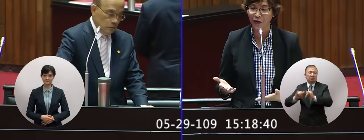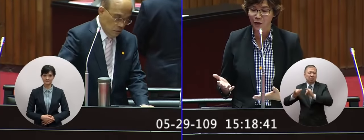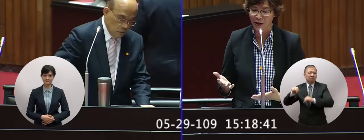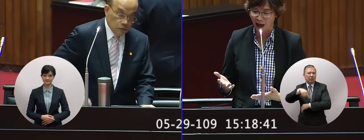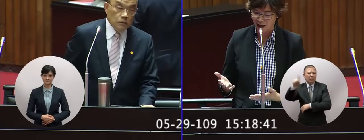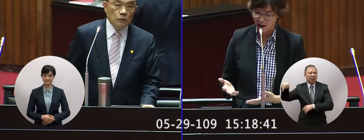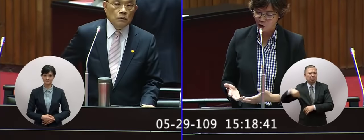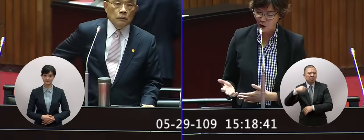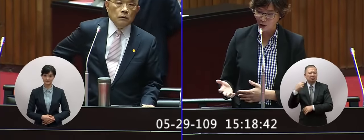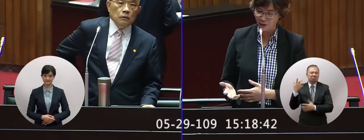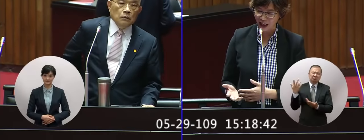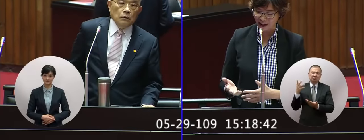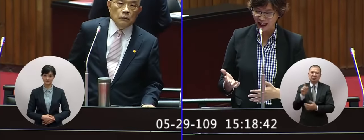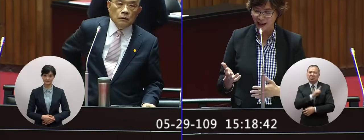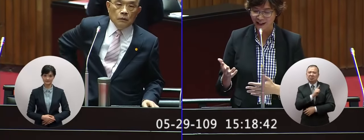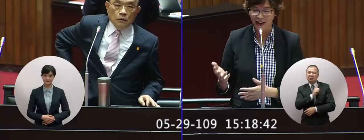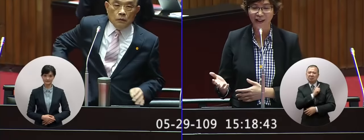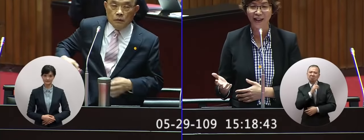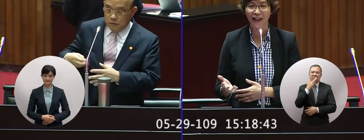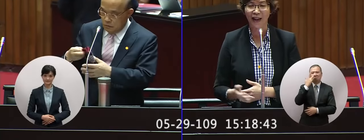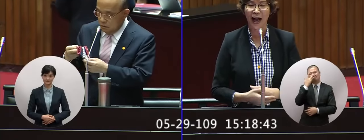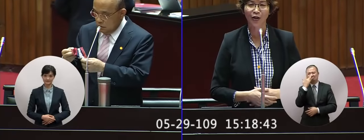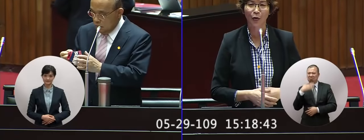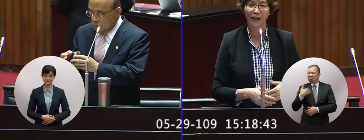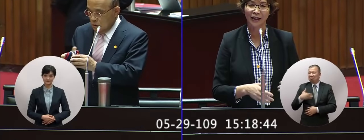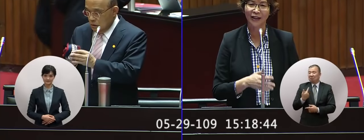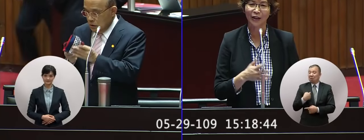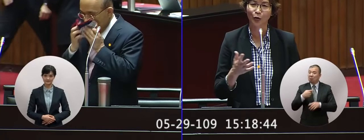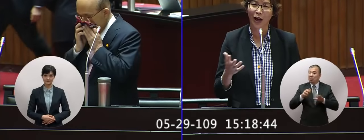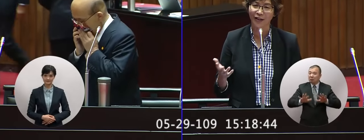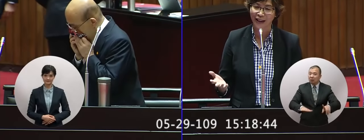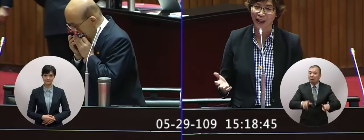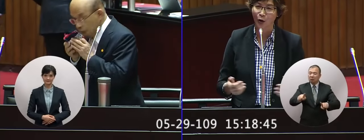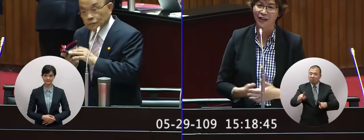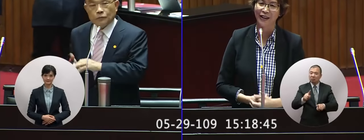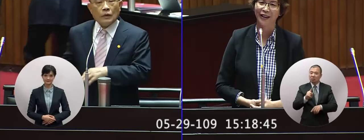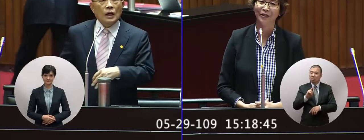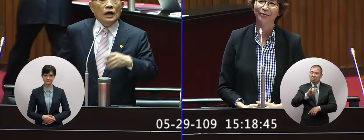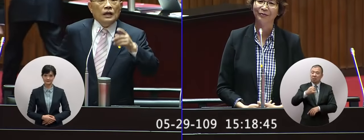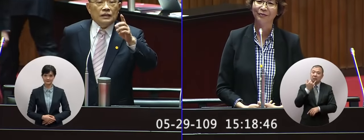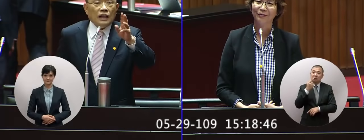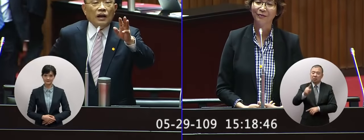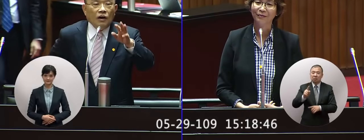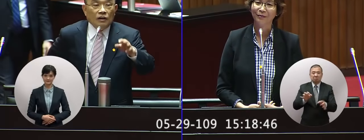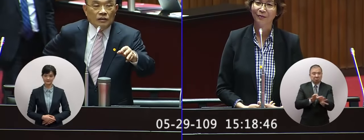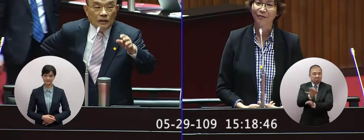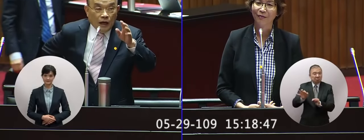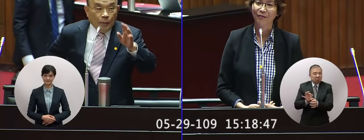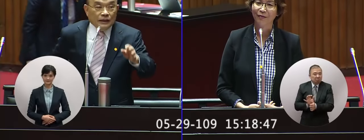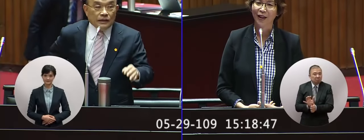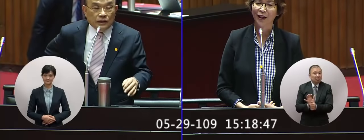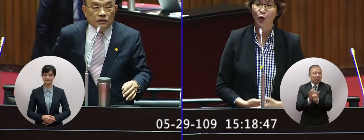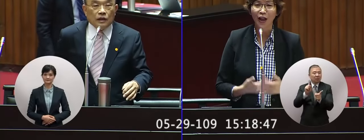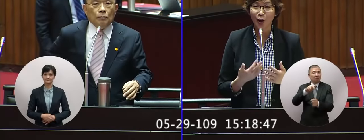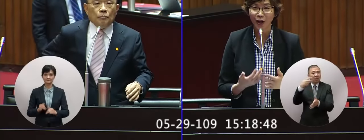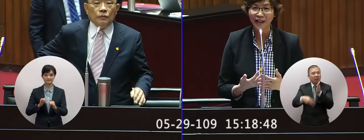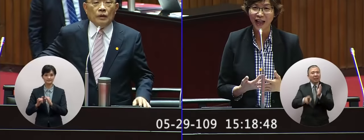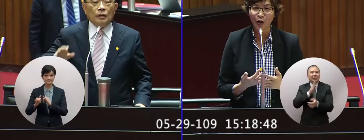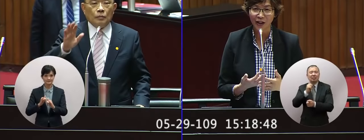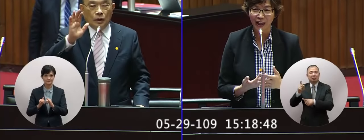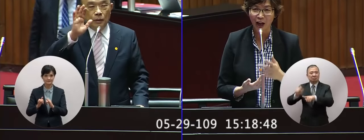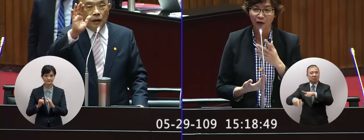很 confused 嘛？所以我们现在已经开始振兴了呢，还是我们已经进入到企业转型了？ 这个哈、哦。老百姓，